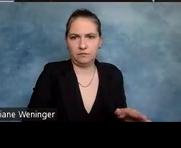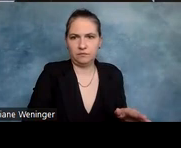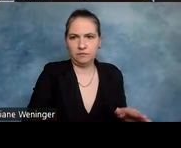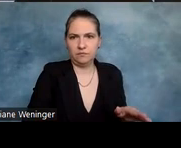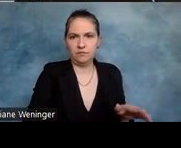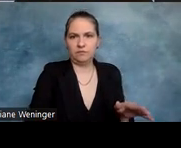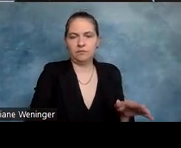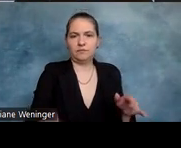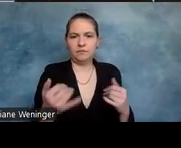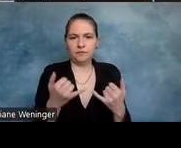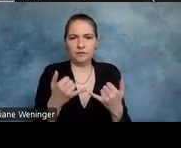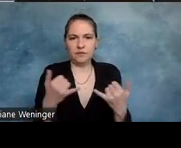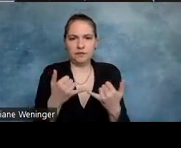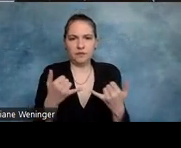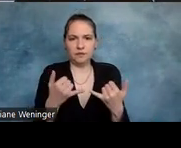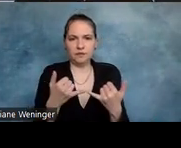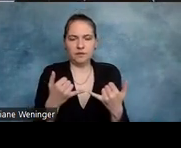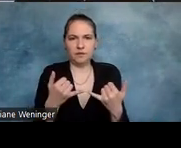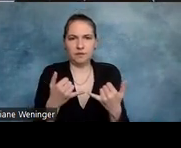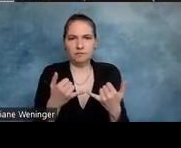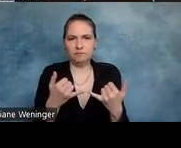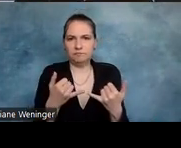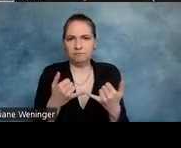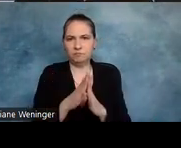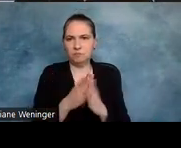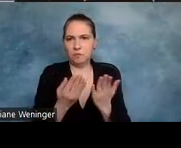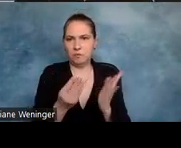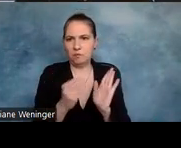Genau, so im Prinzip so ein Bookmarklet. Ich